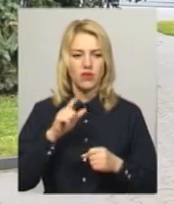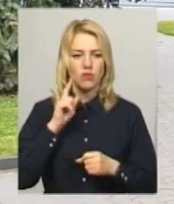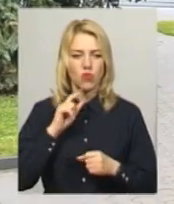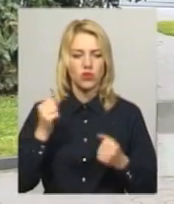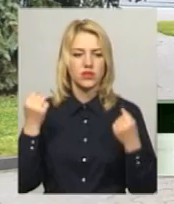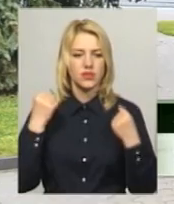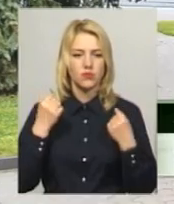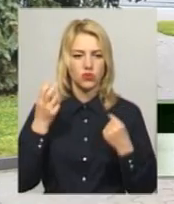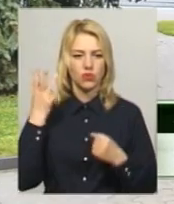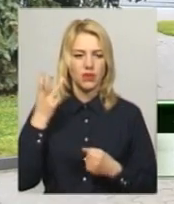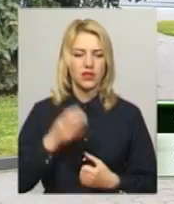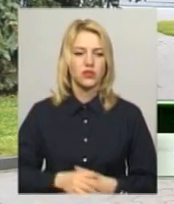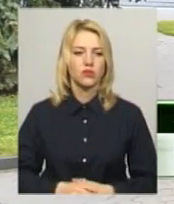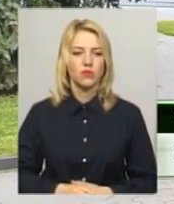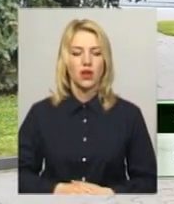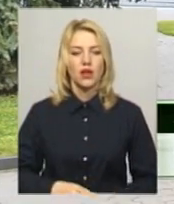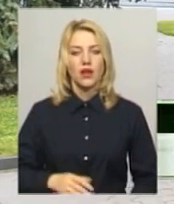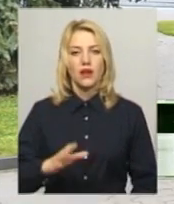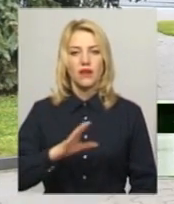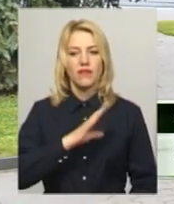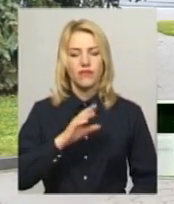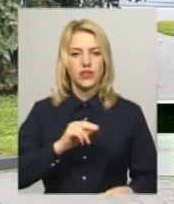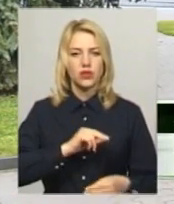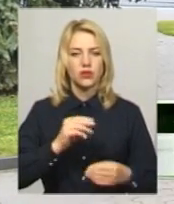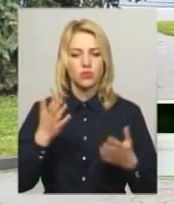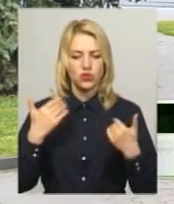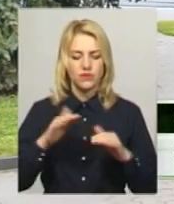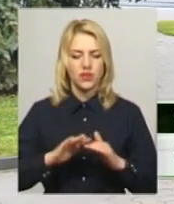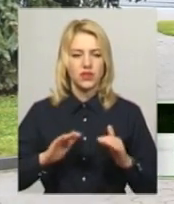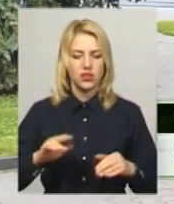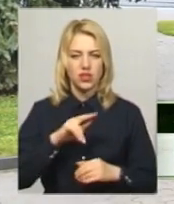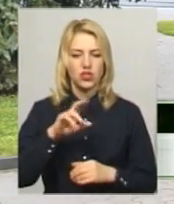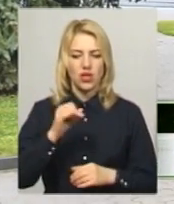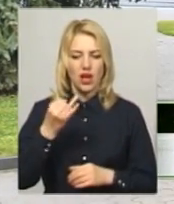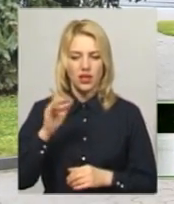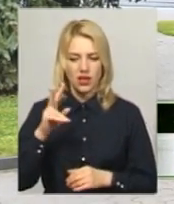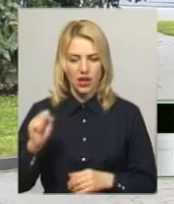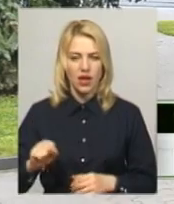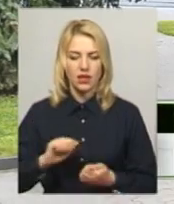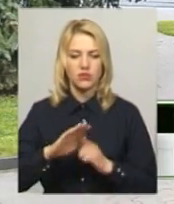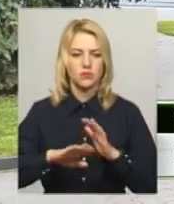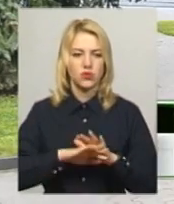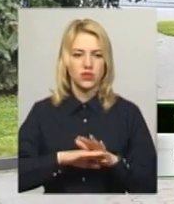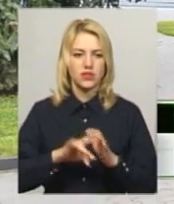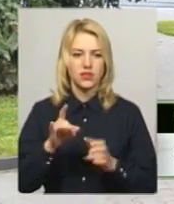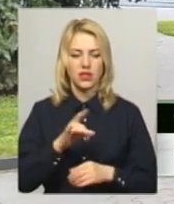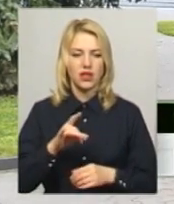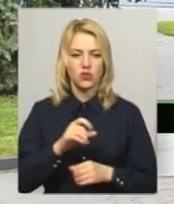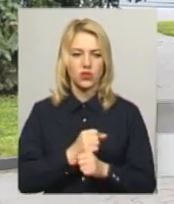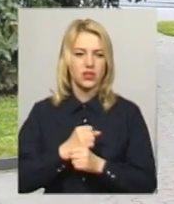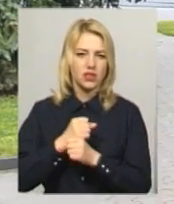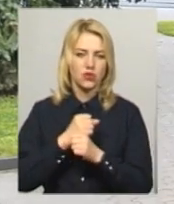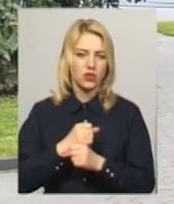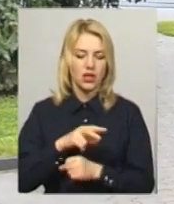Вчаються, відпочивали діти. Потім в Кам'яне-Подільський район санаторій